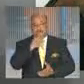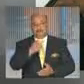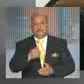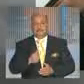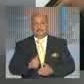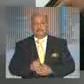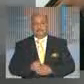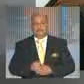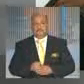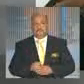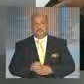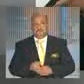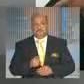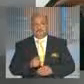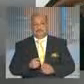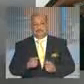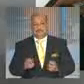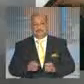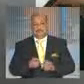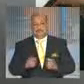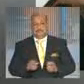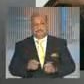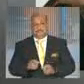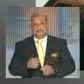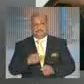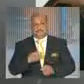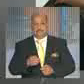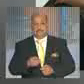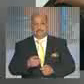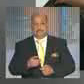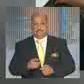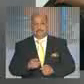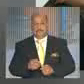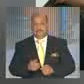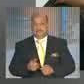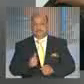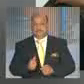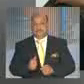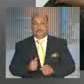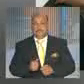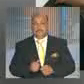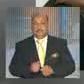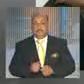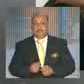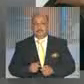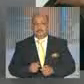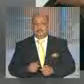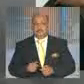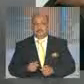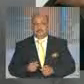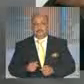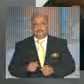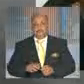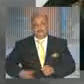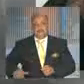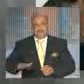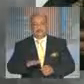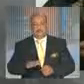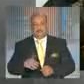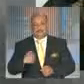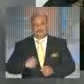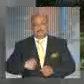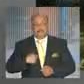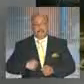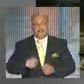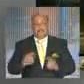مصروف وزيد بلادنا نعرفها لهني، معناها الميسيكاسيون معناها ونعرفوا الطرقات الكل